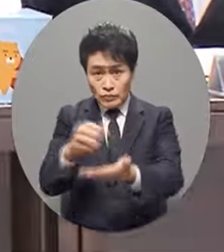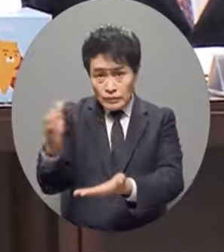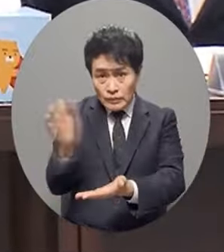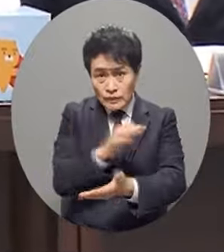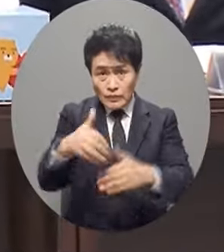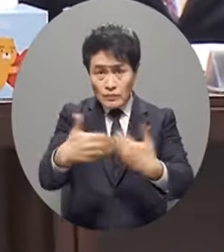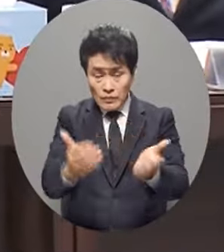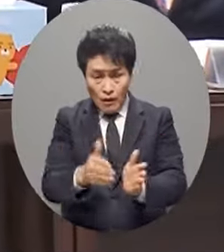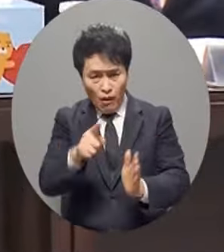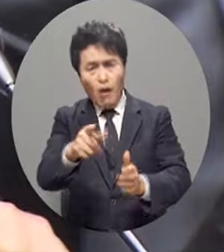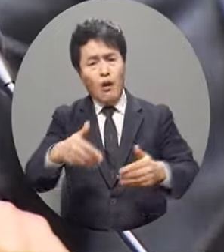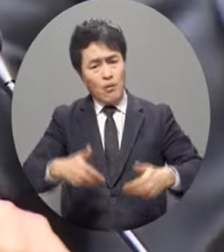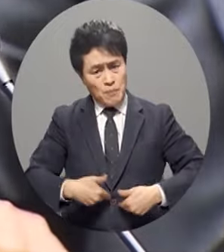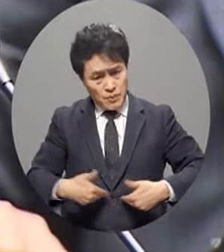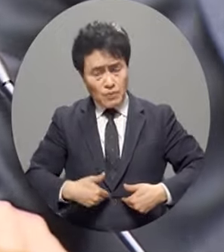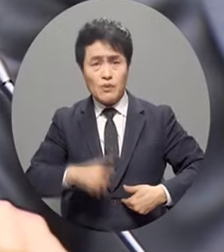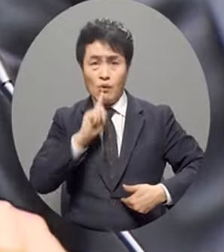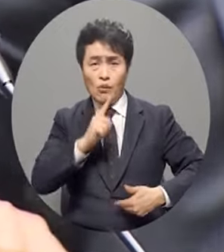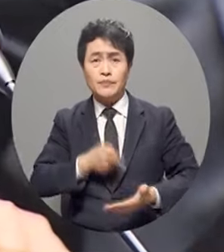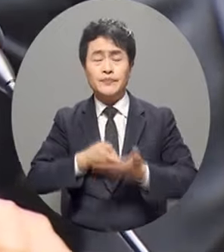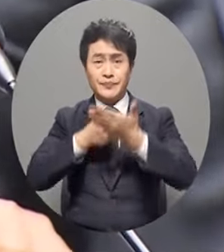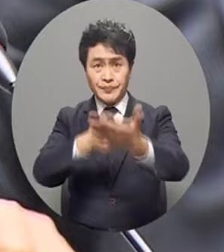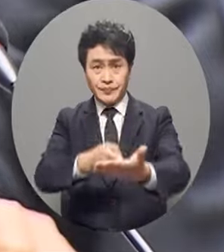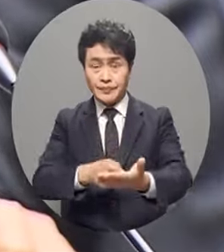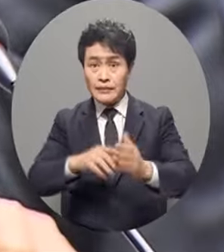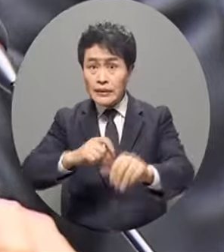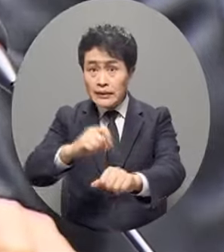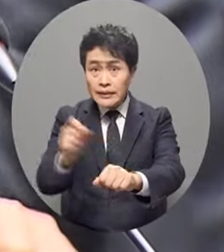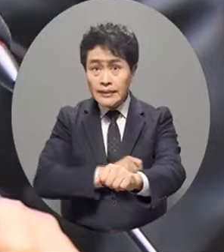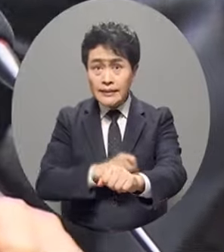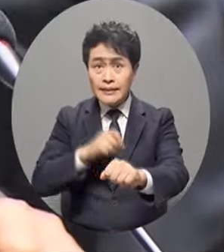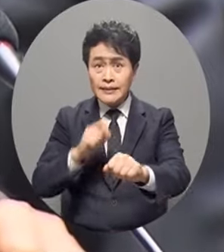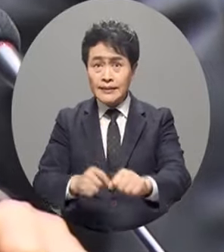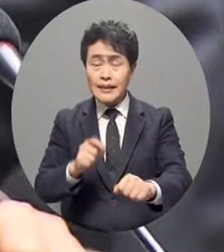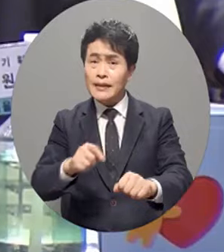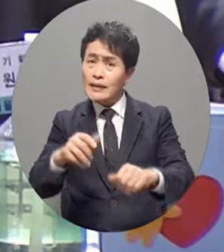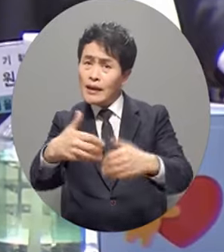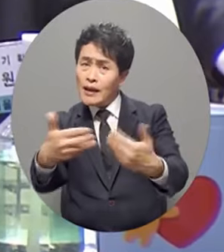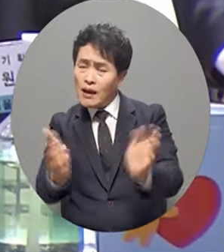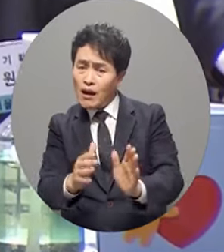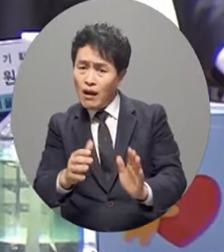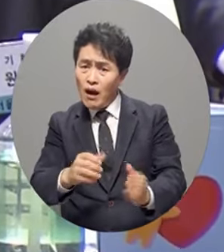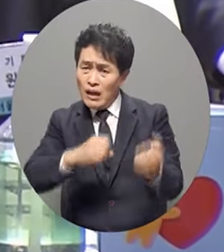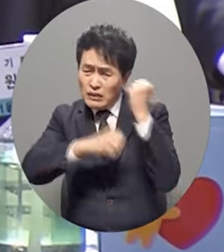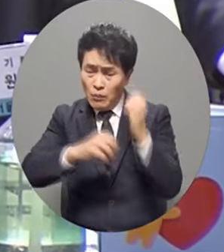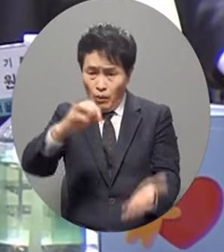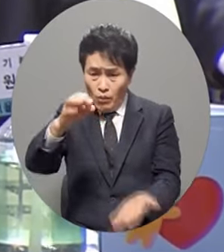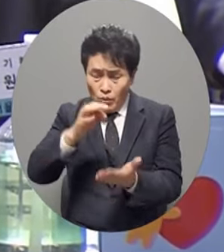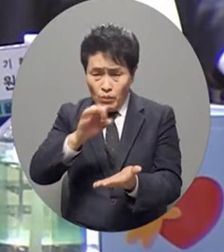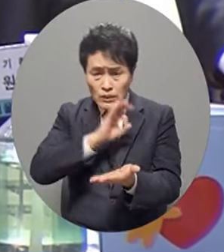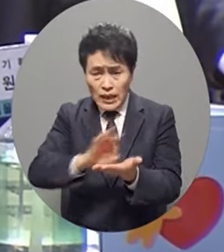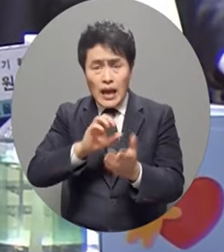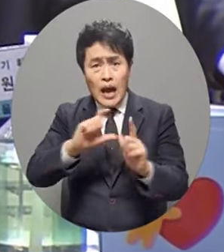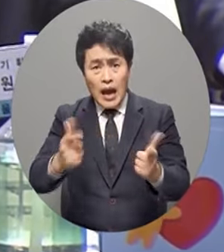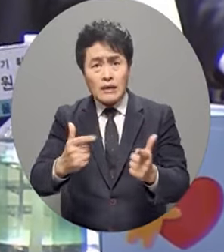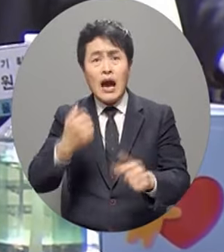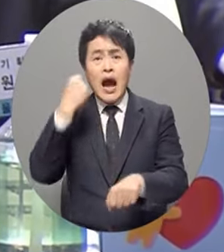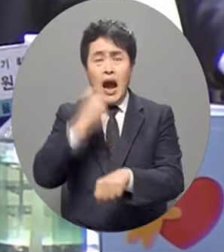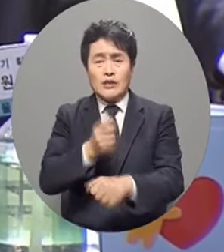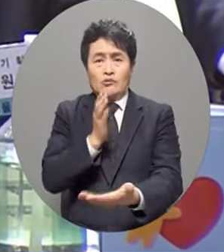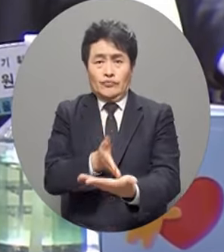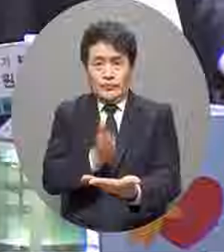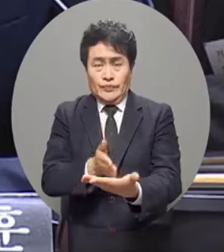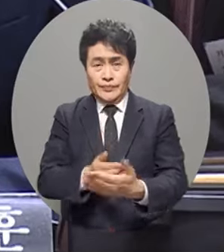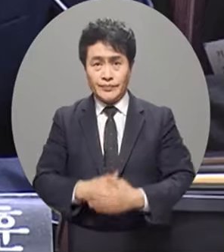제도 도입의 필요성을 강조해왔습니다. 특히 이들에 대해서는 최저임금을 적용하지 않아도 되게끔 하자고